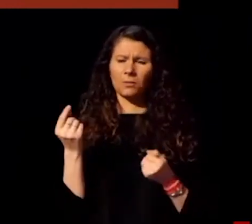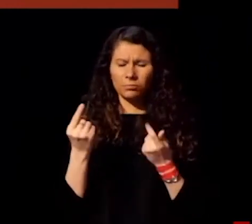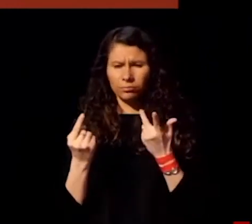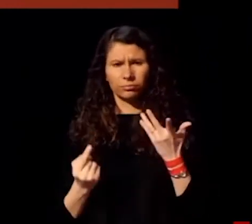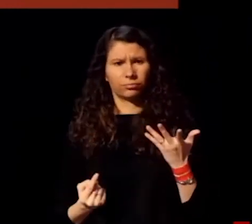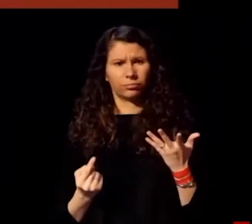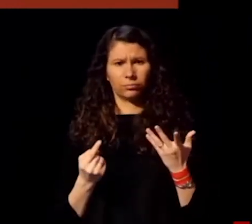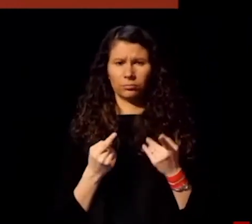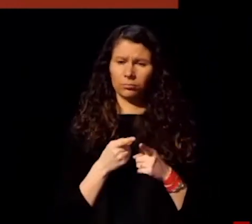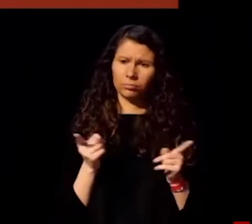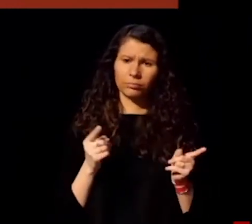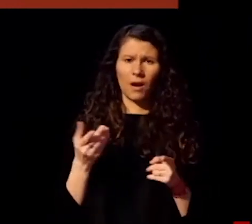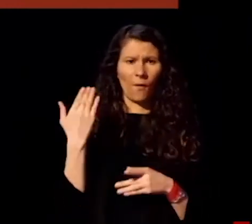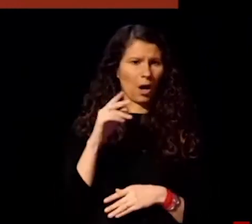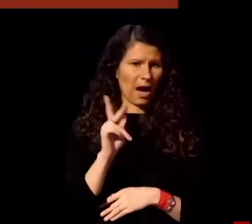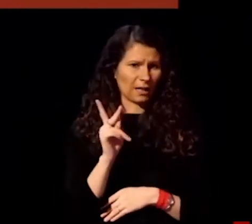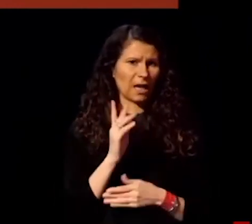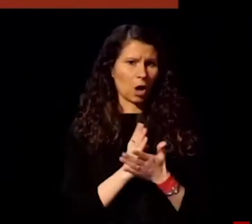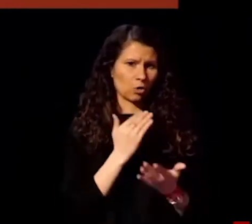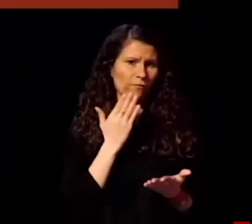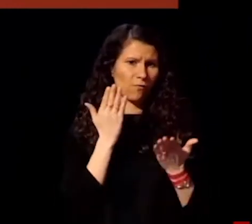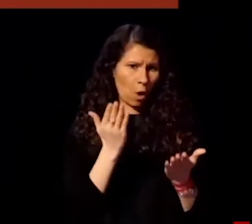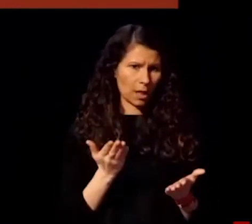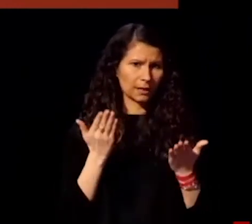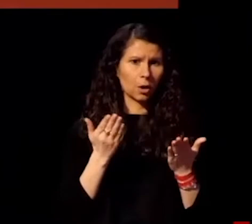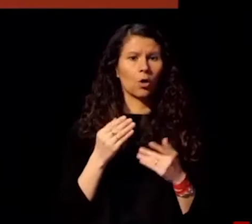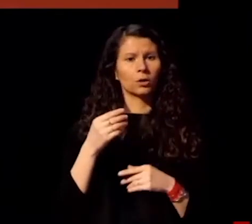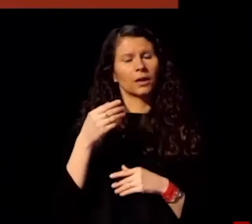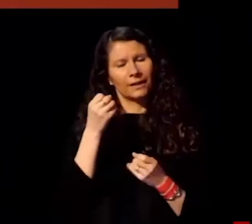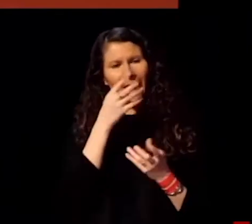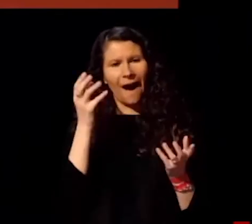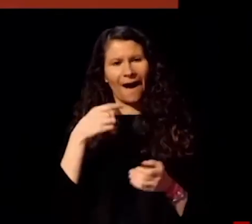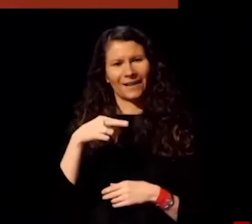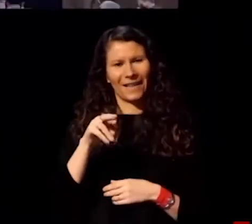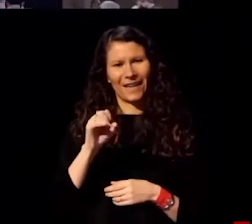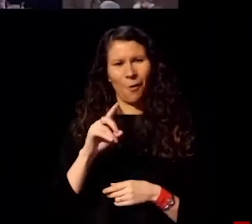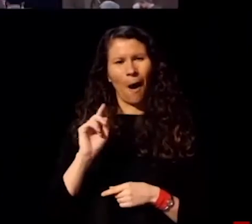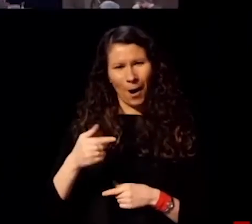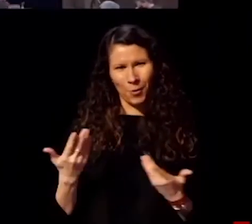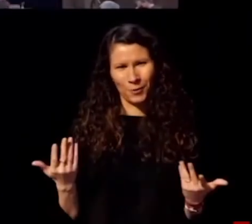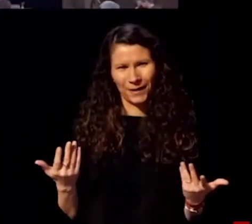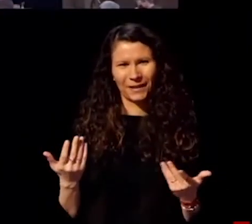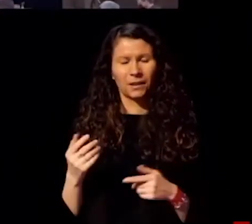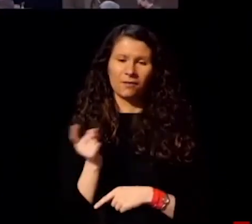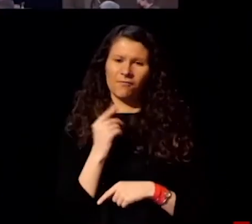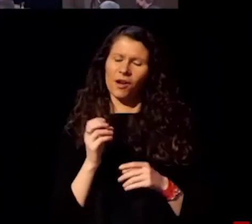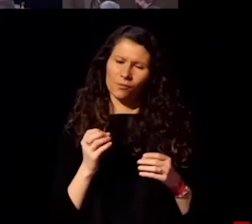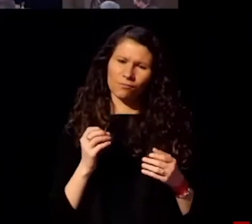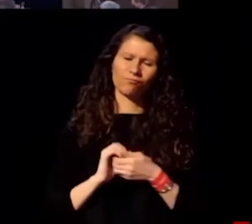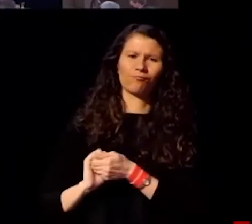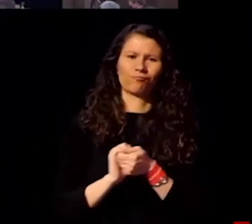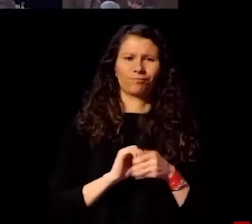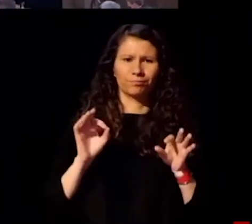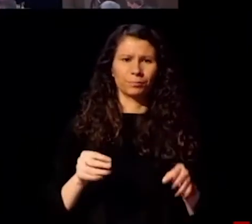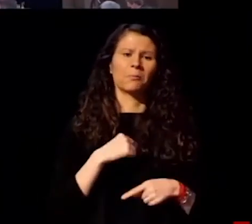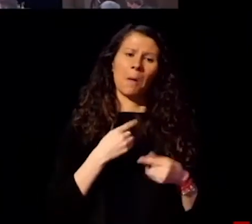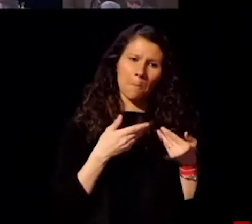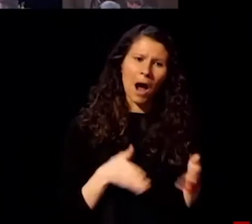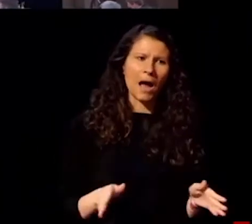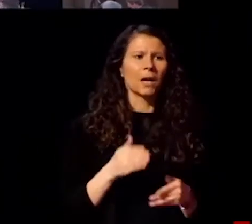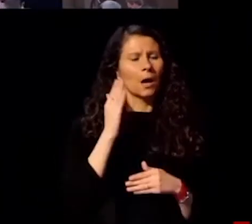die patina hier vorgestellt hat und natürlich gregor ich bin dazu bereit und bitte um eur zustimmung